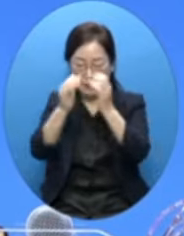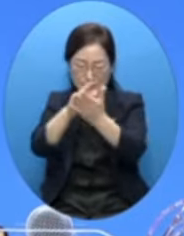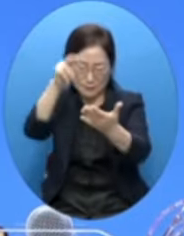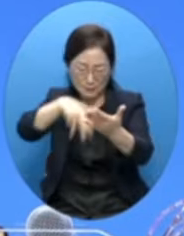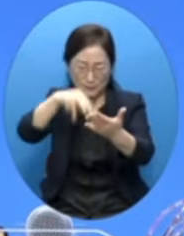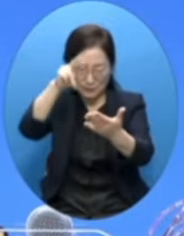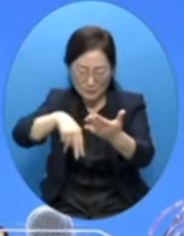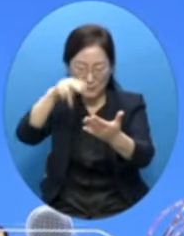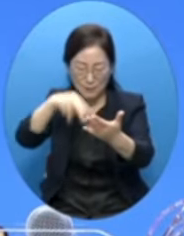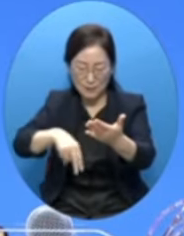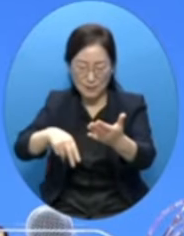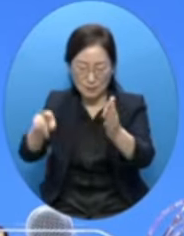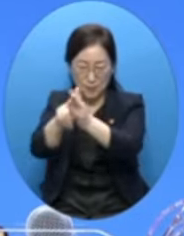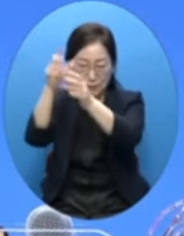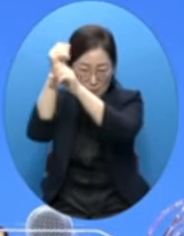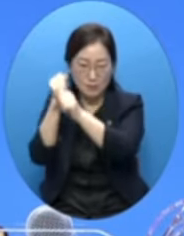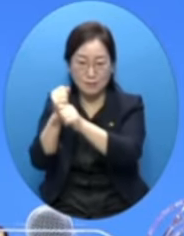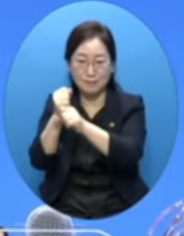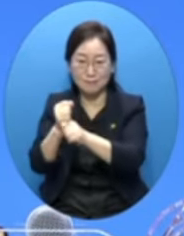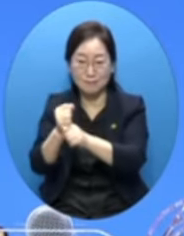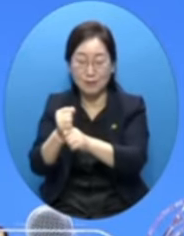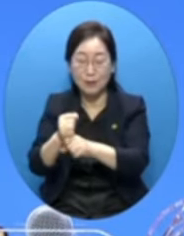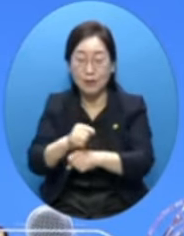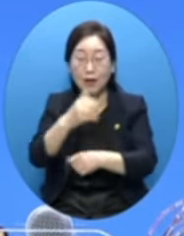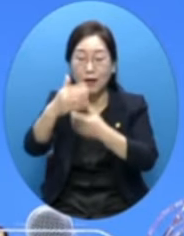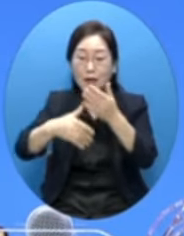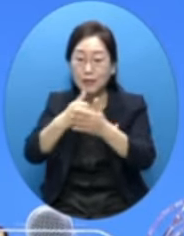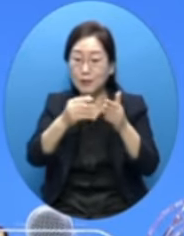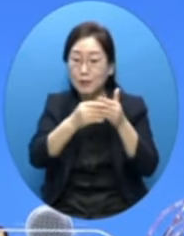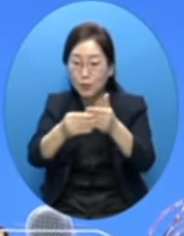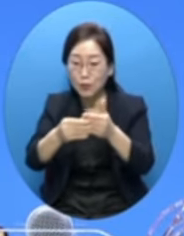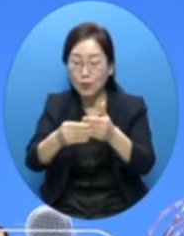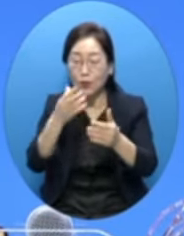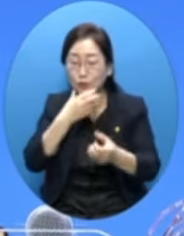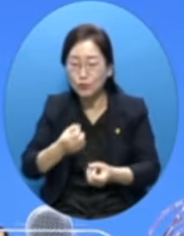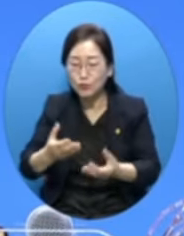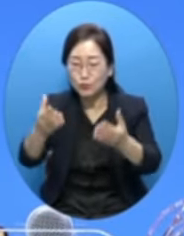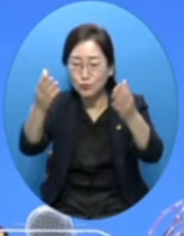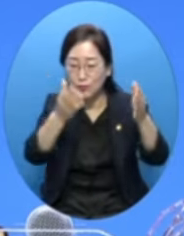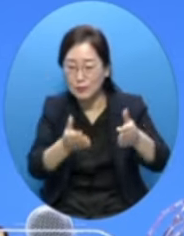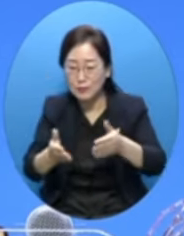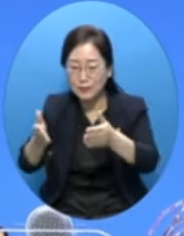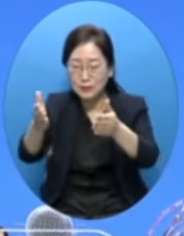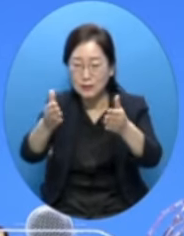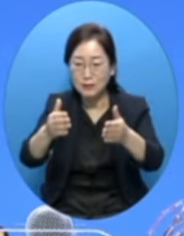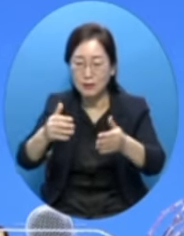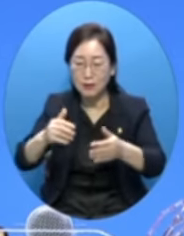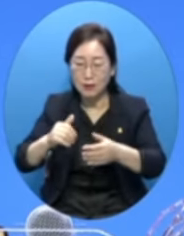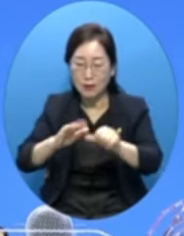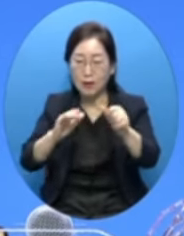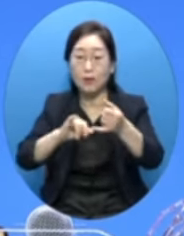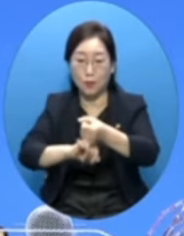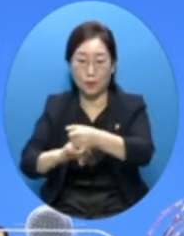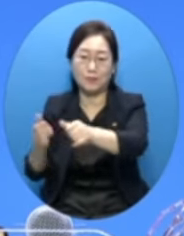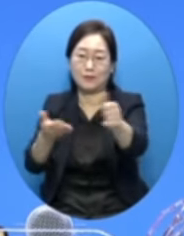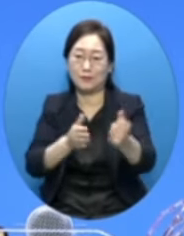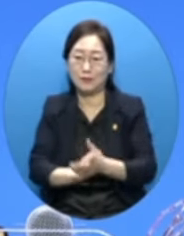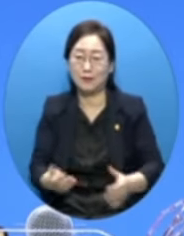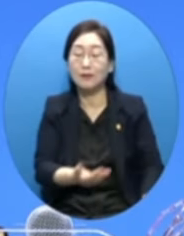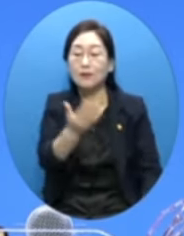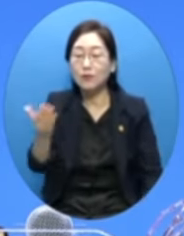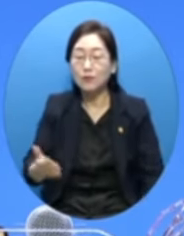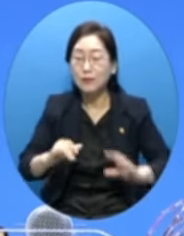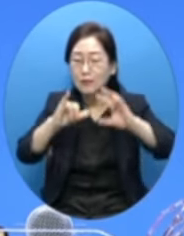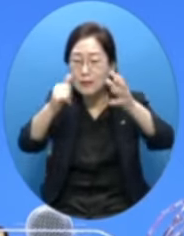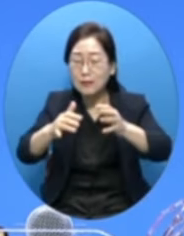읽고 의지함으로 우리가 하나님 인도하시는 축복의 길로 가는 주님의 일꾼들이 다 되기를 바랍니다. 여러분 세상